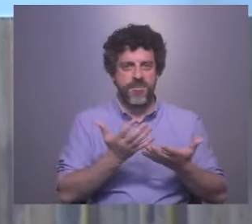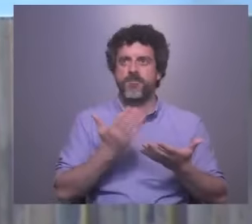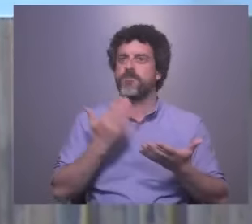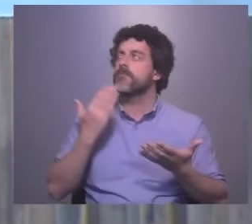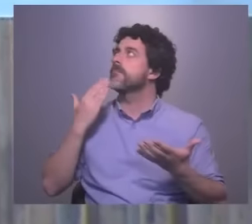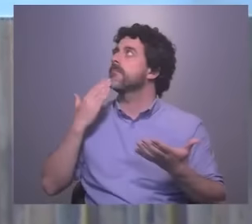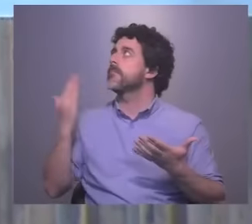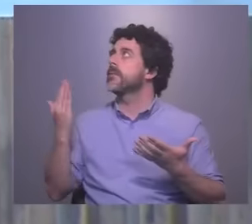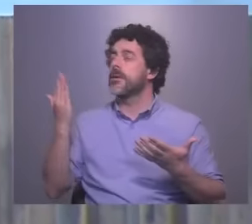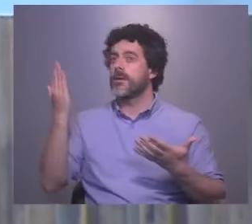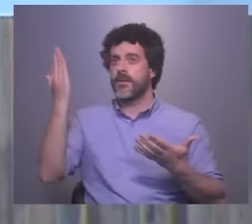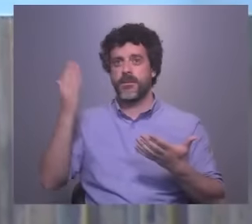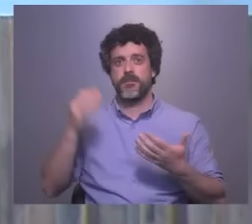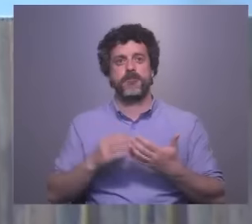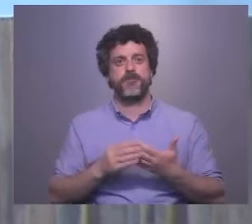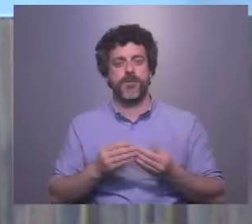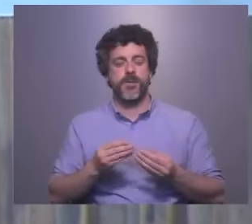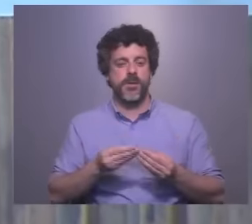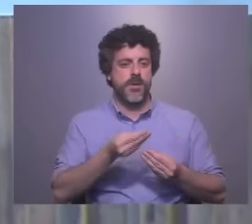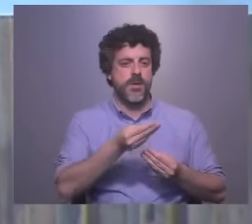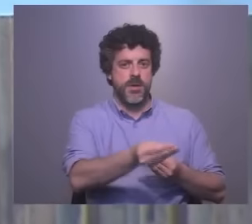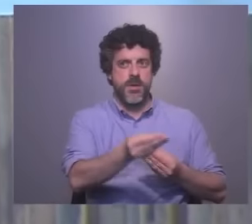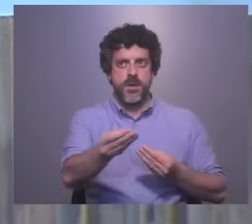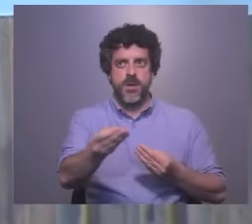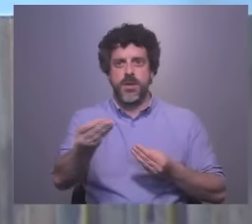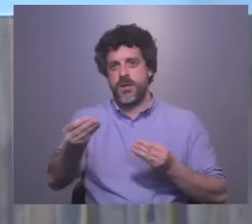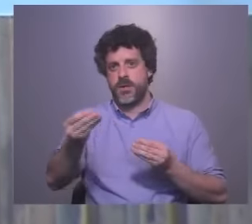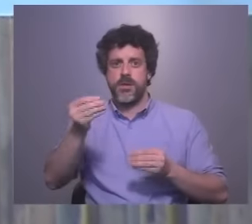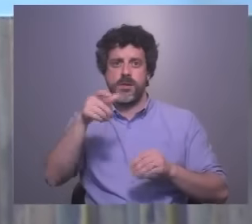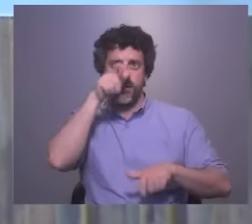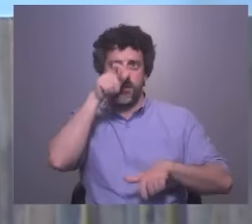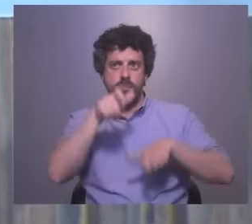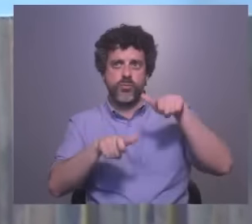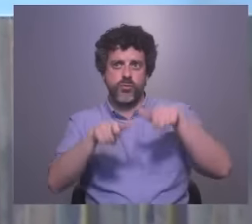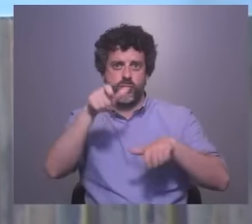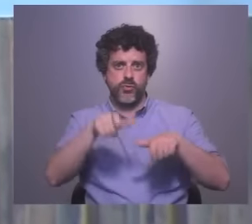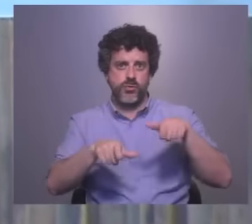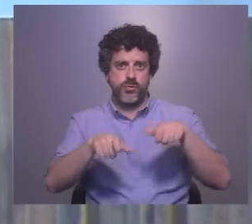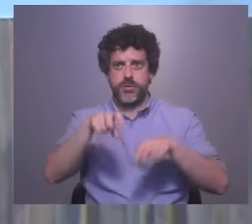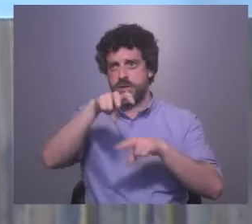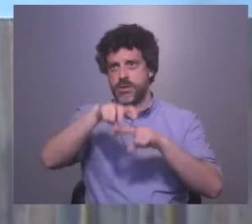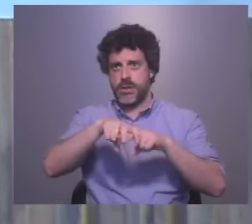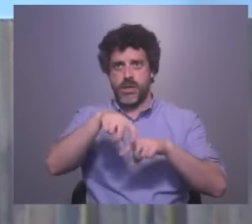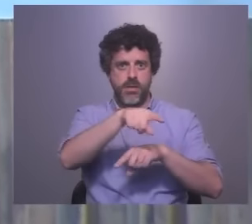Allora Gesù, alzati gli occhi, vide che una grande folla veniva da lui.